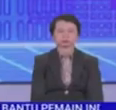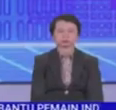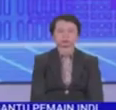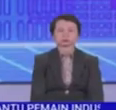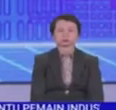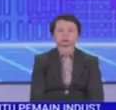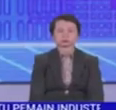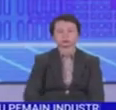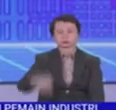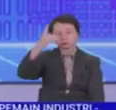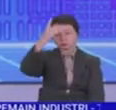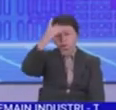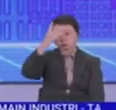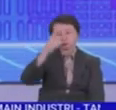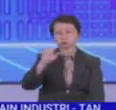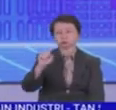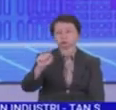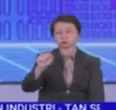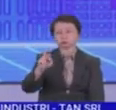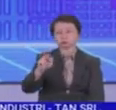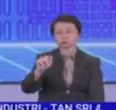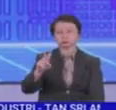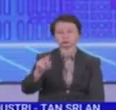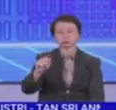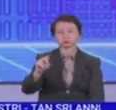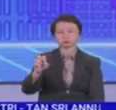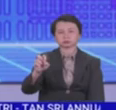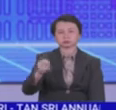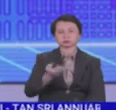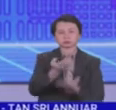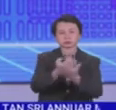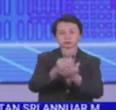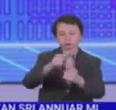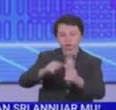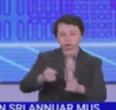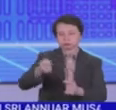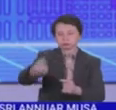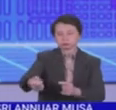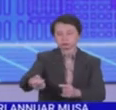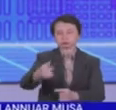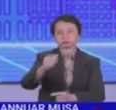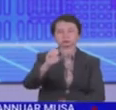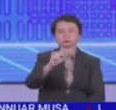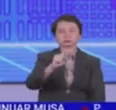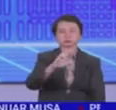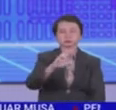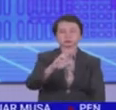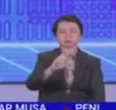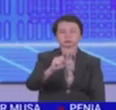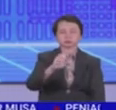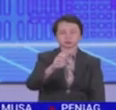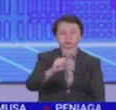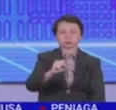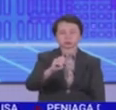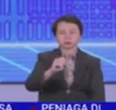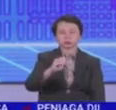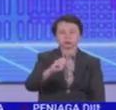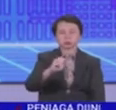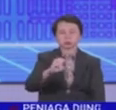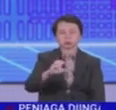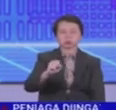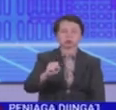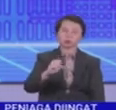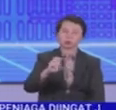Dalam pada itu, Datuk Sri M. Saravanan mencadangkan caruman perkeso dijadikan skim pencen untuk pekerja